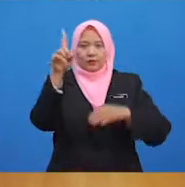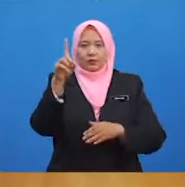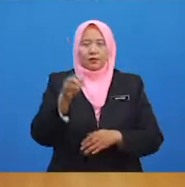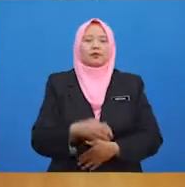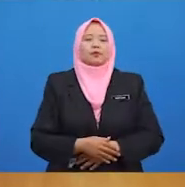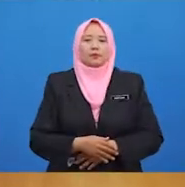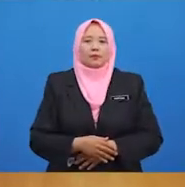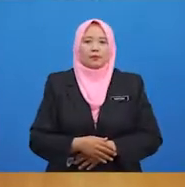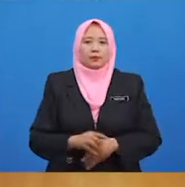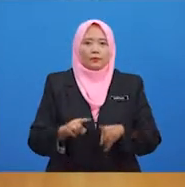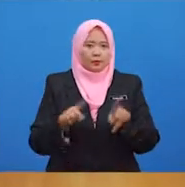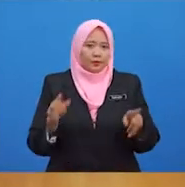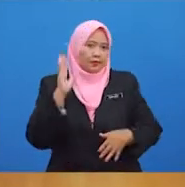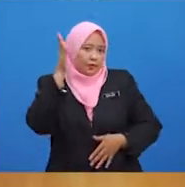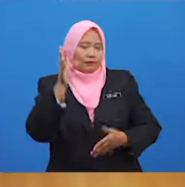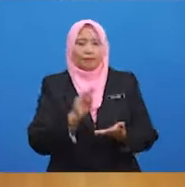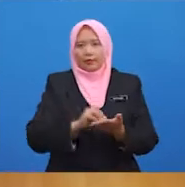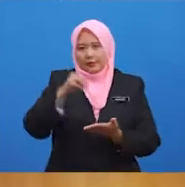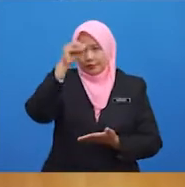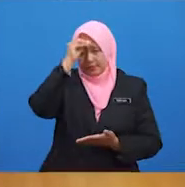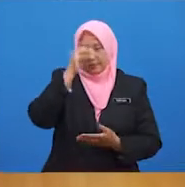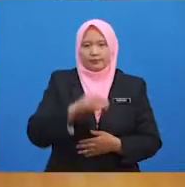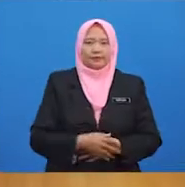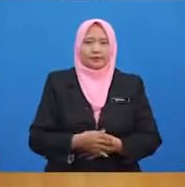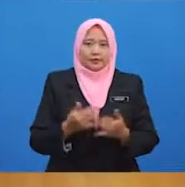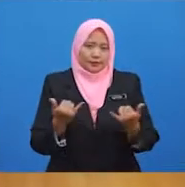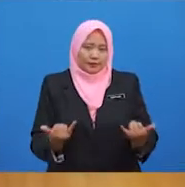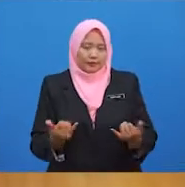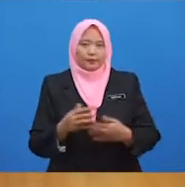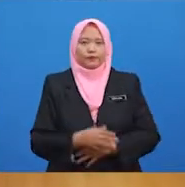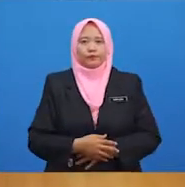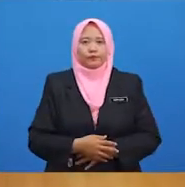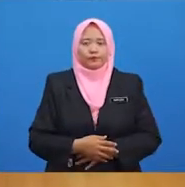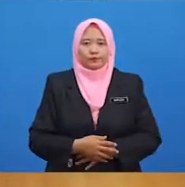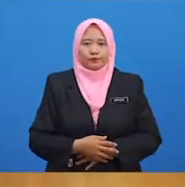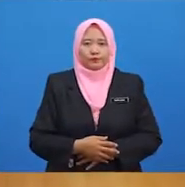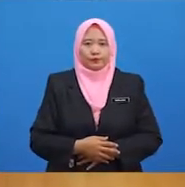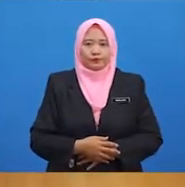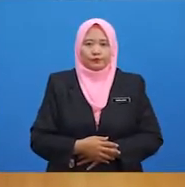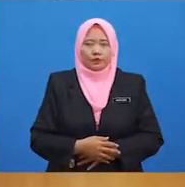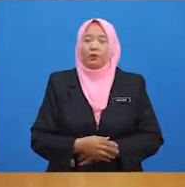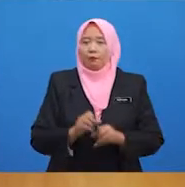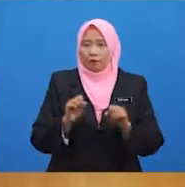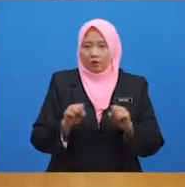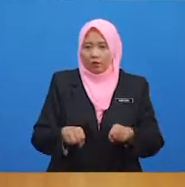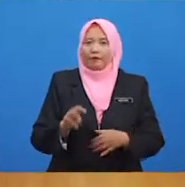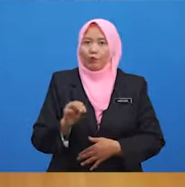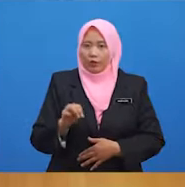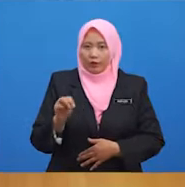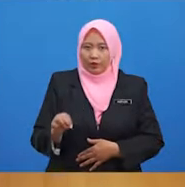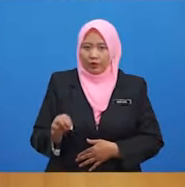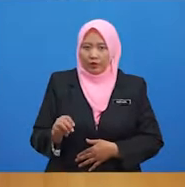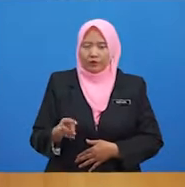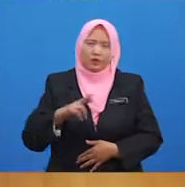ini. Baiklah, berdasarkan kupasan maksud sajak sebentar tadi, bolehkah murid-murid